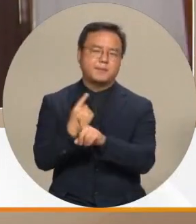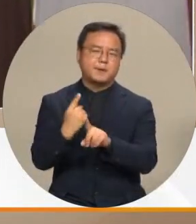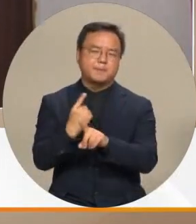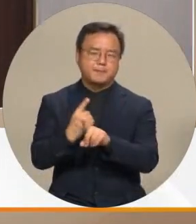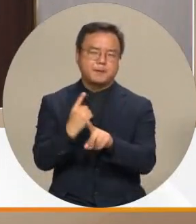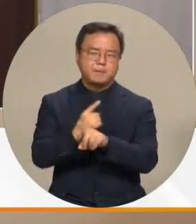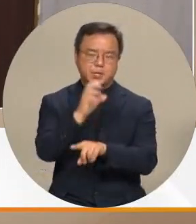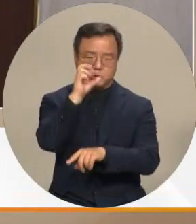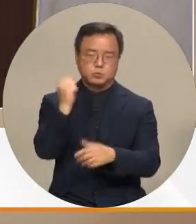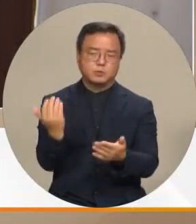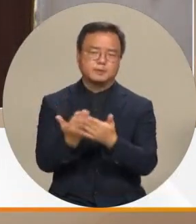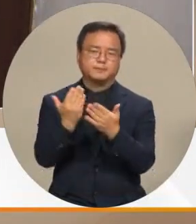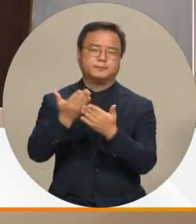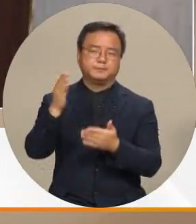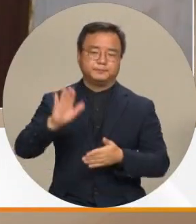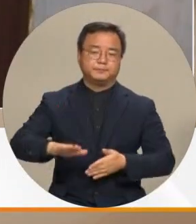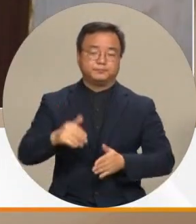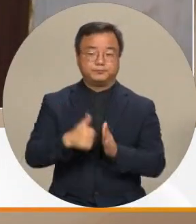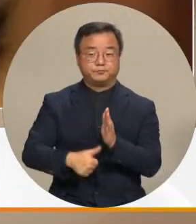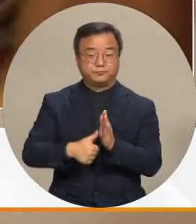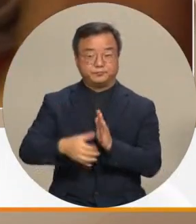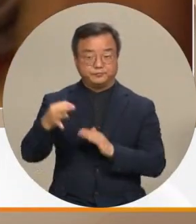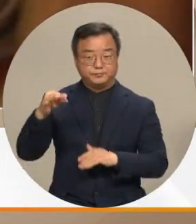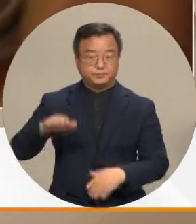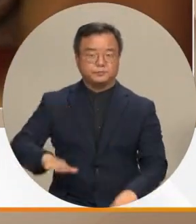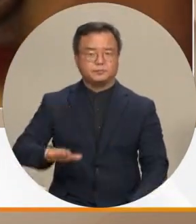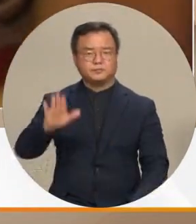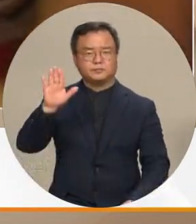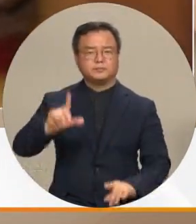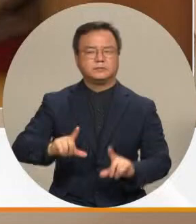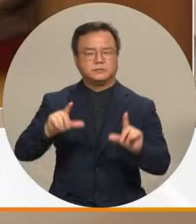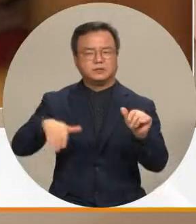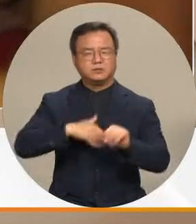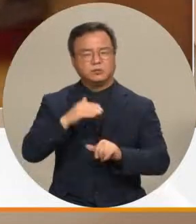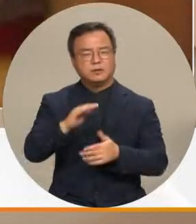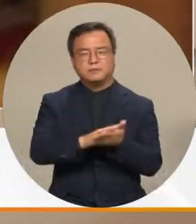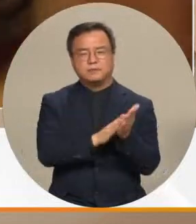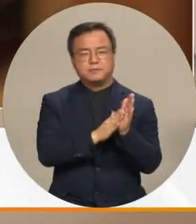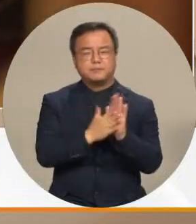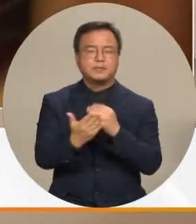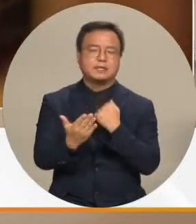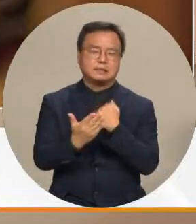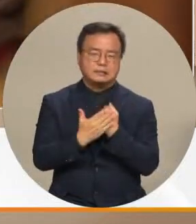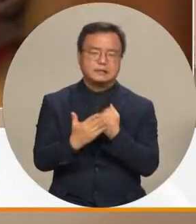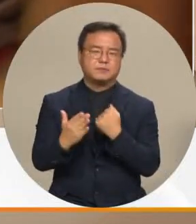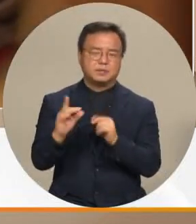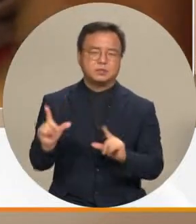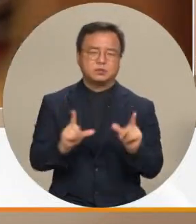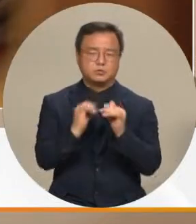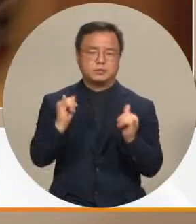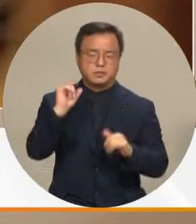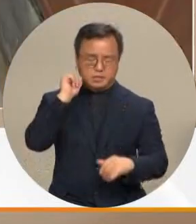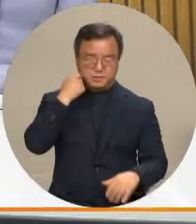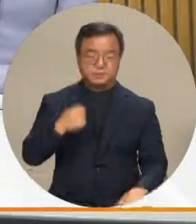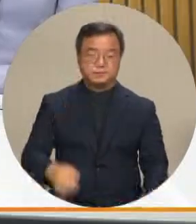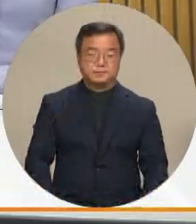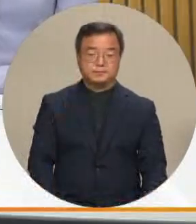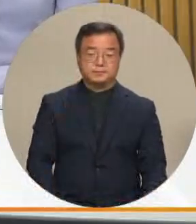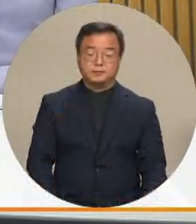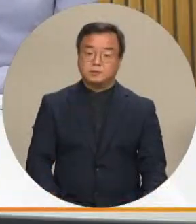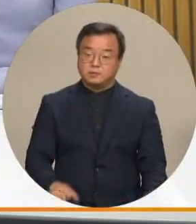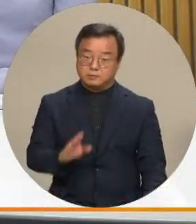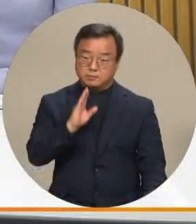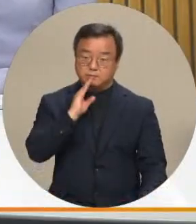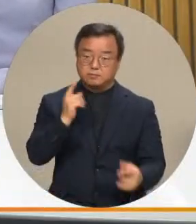하지만 물가 상승이라든지 최근 들어 기후변화 때문에 주민들 많이 어려움이 있습니다네 이런